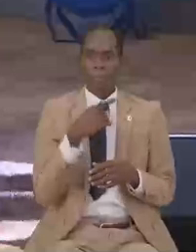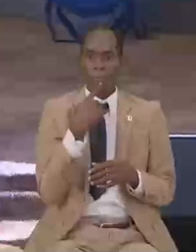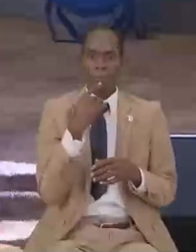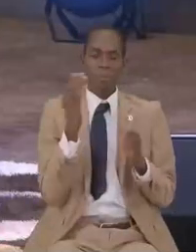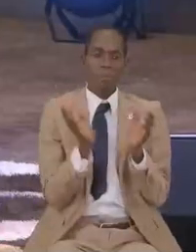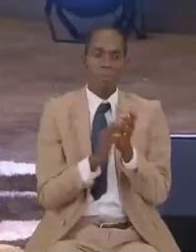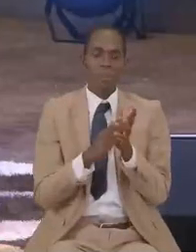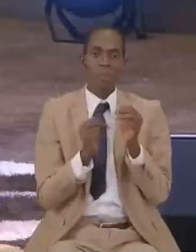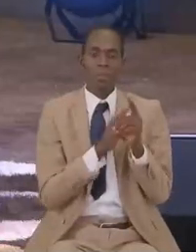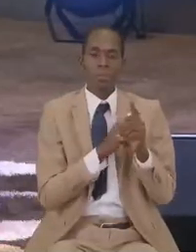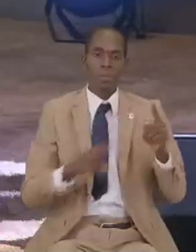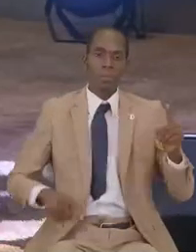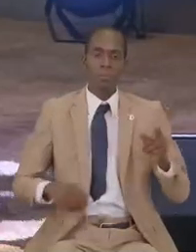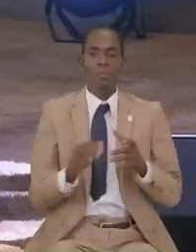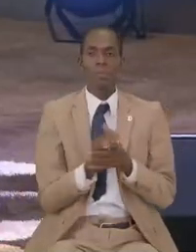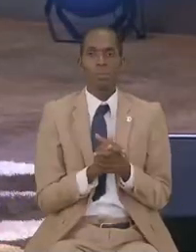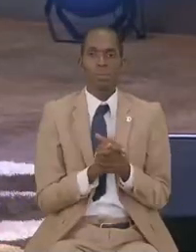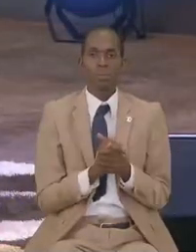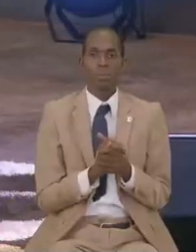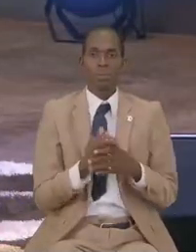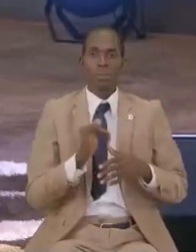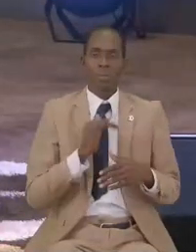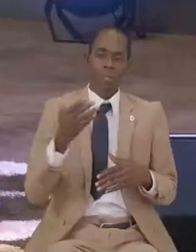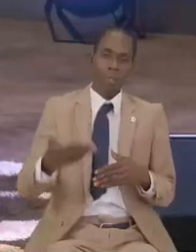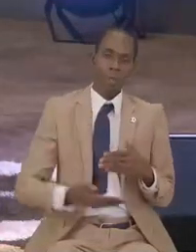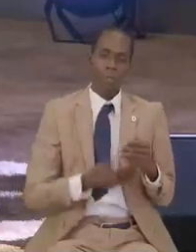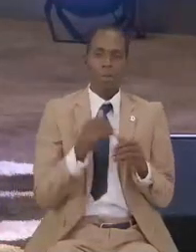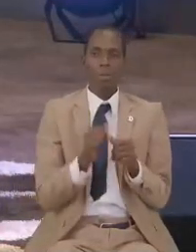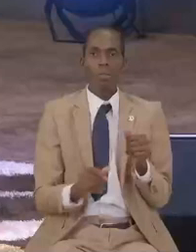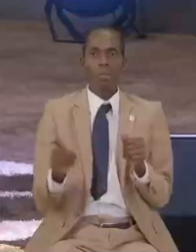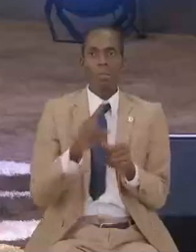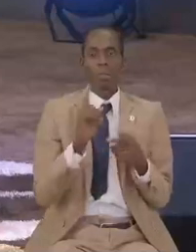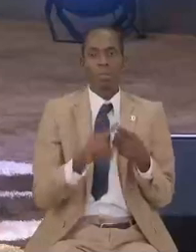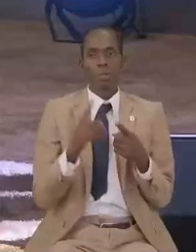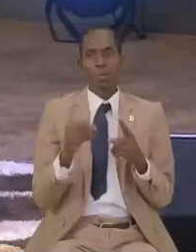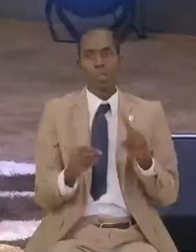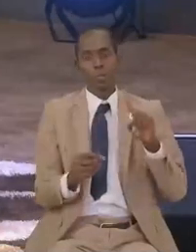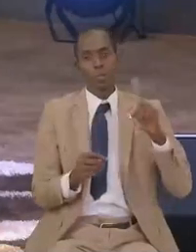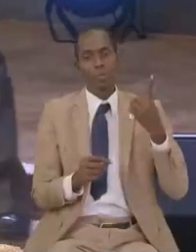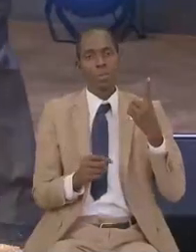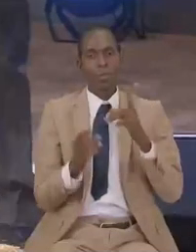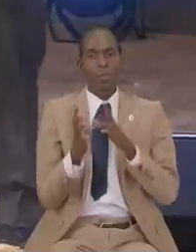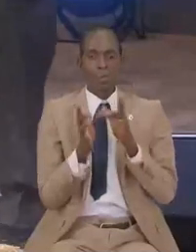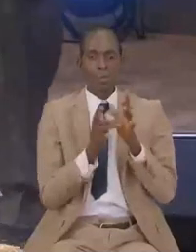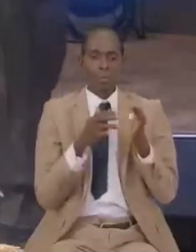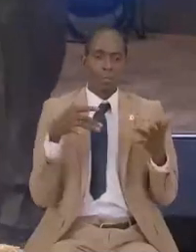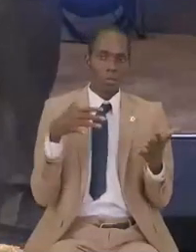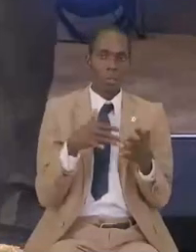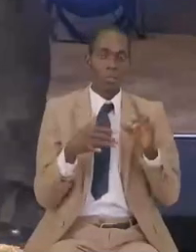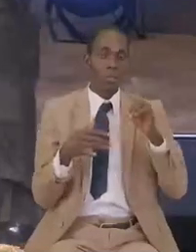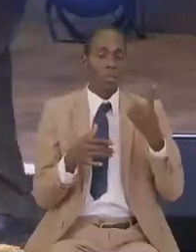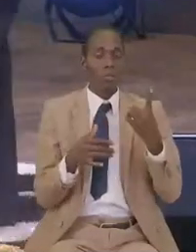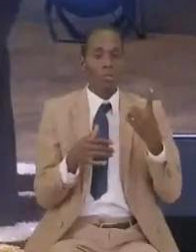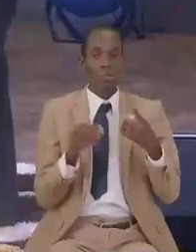Gloire à Dieu. Vous êtes tous les bienvenus à la première étude